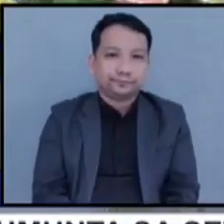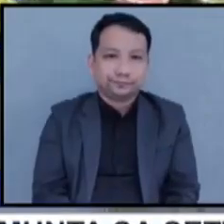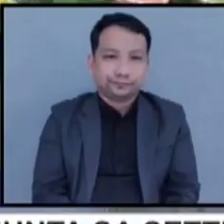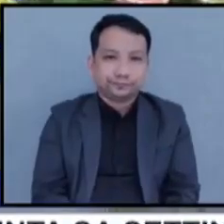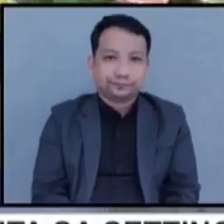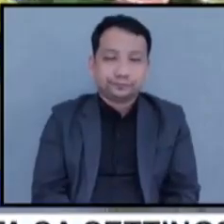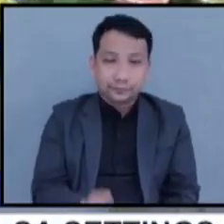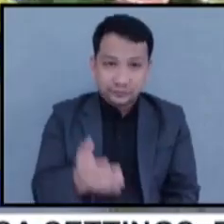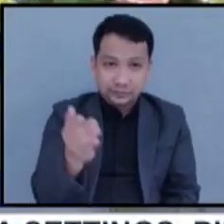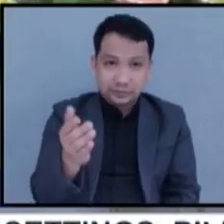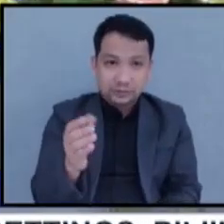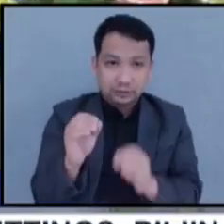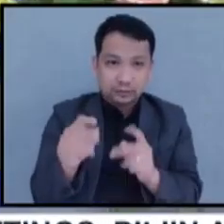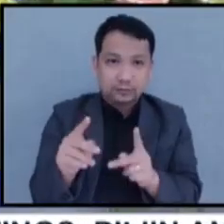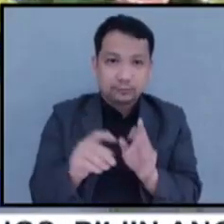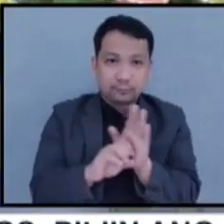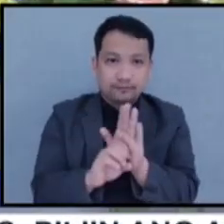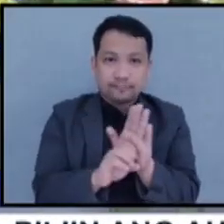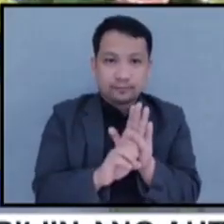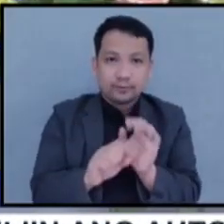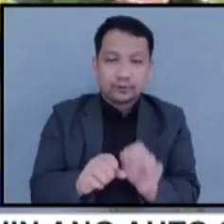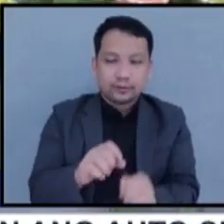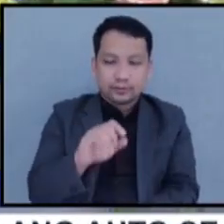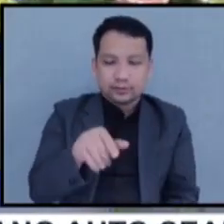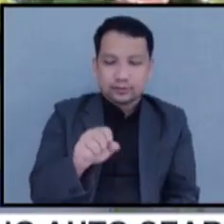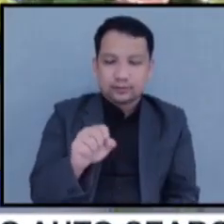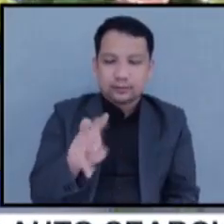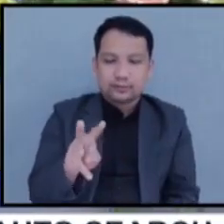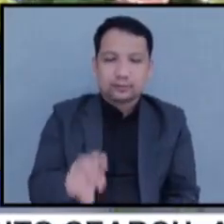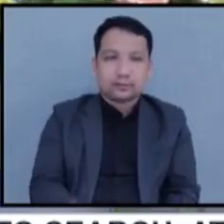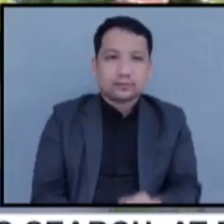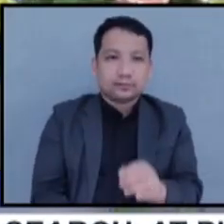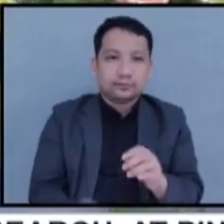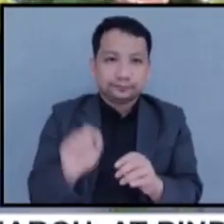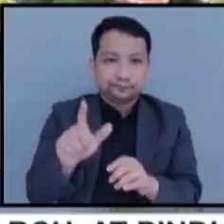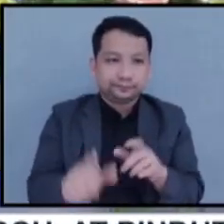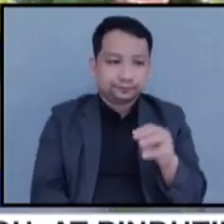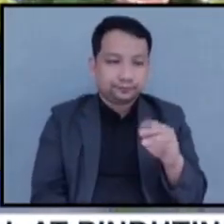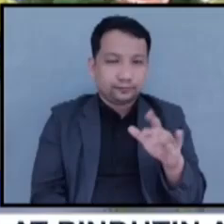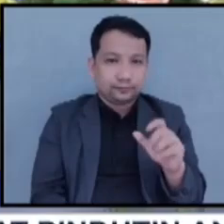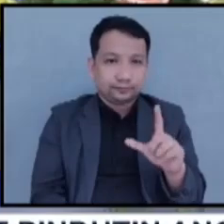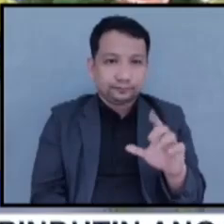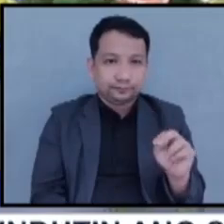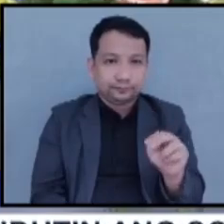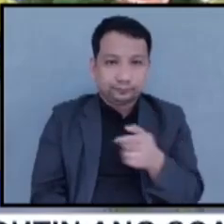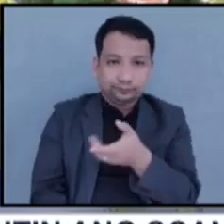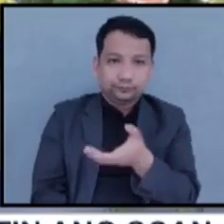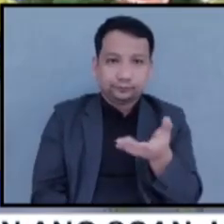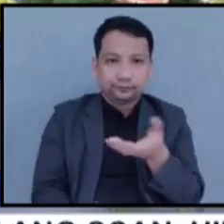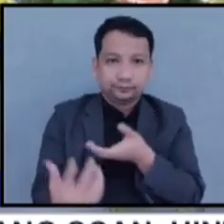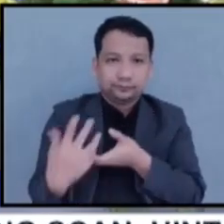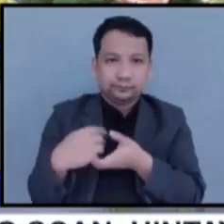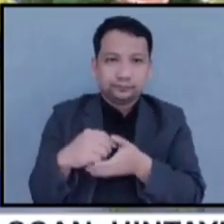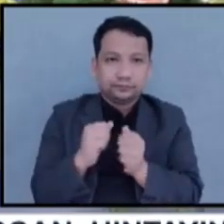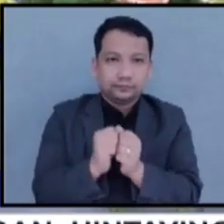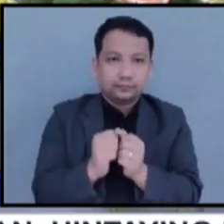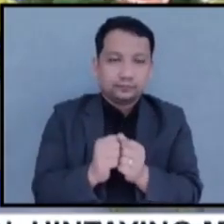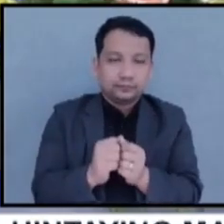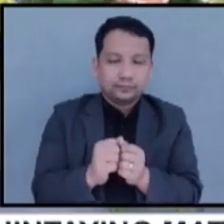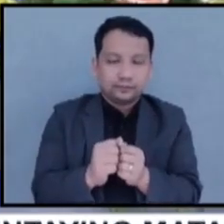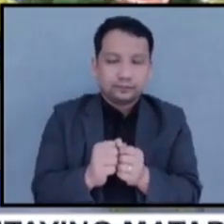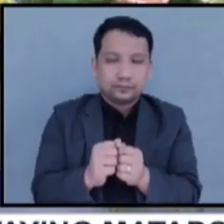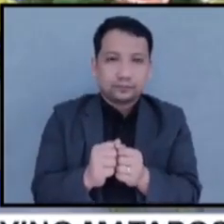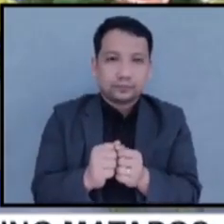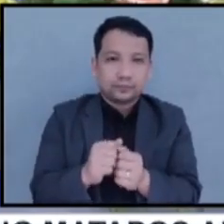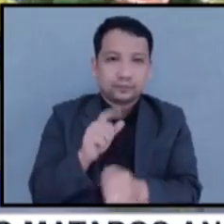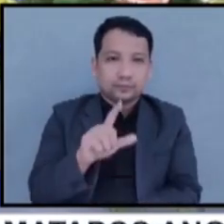mga exhibitors, ano, si Jewel at saka si Maylene, bilang kayo'y kabahagi ng trade fair sa nalalapit na likha ng Central Luzon